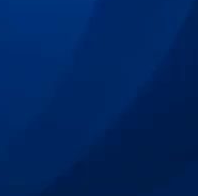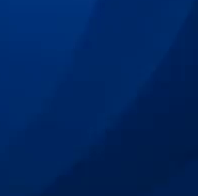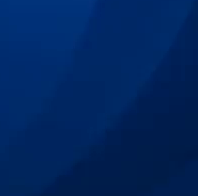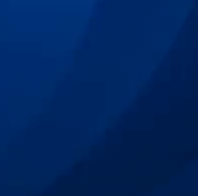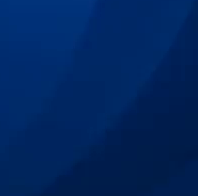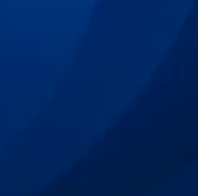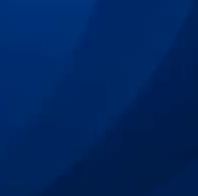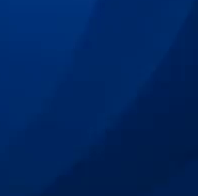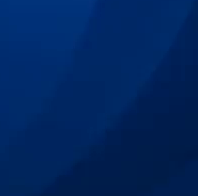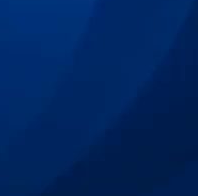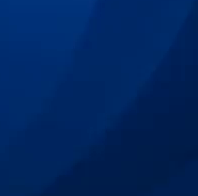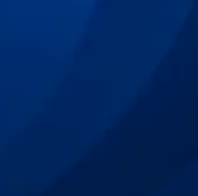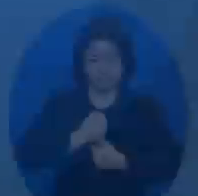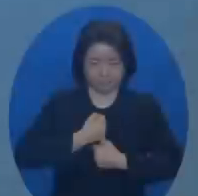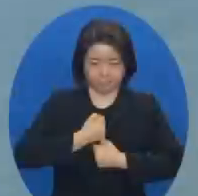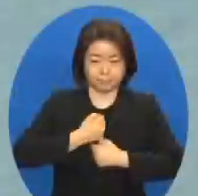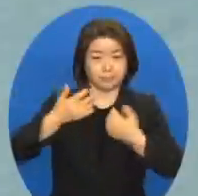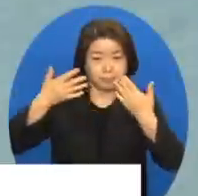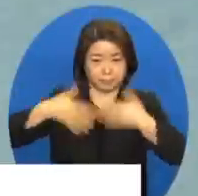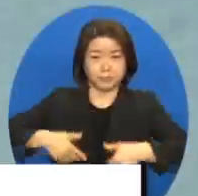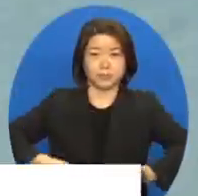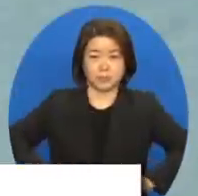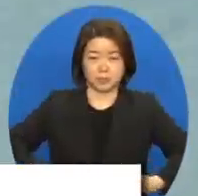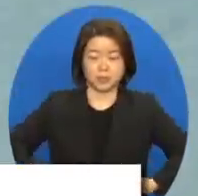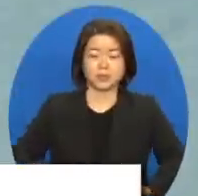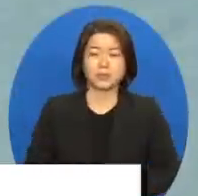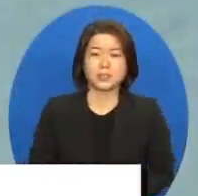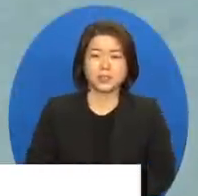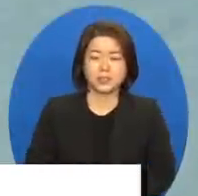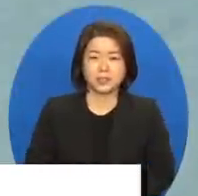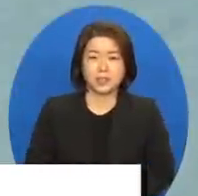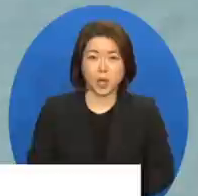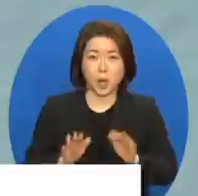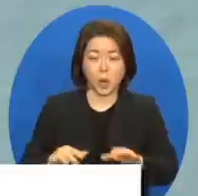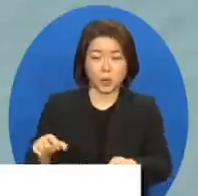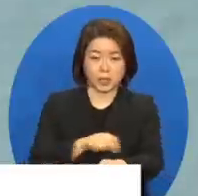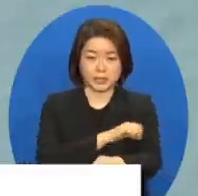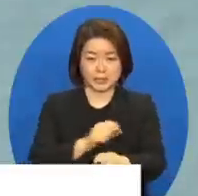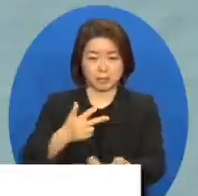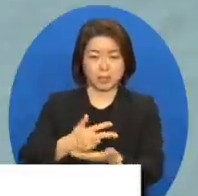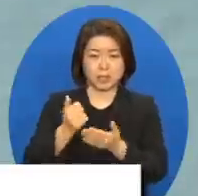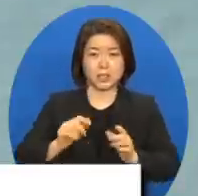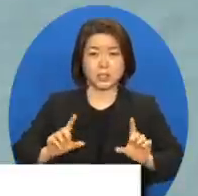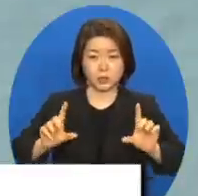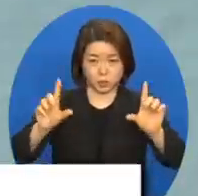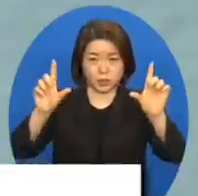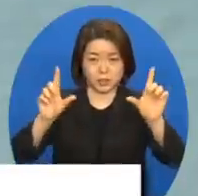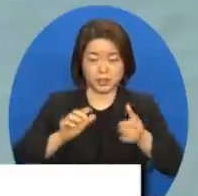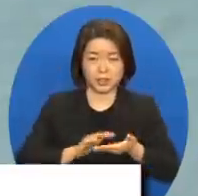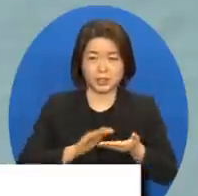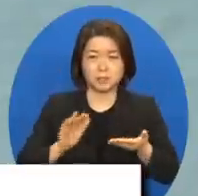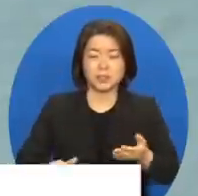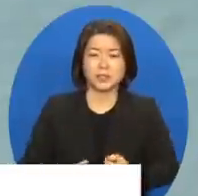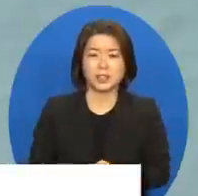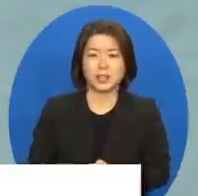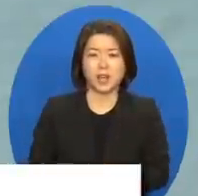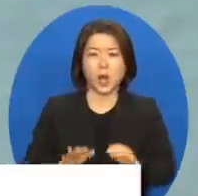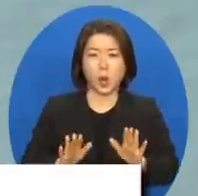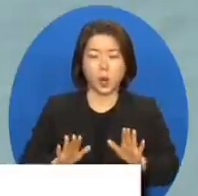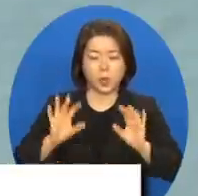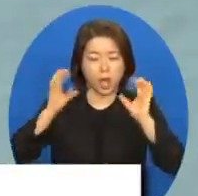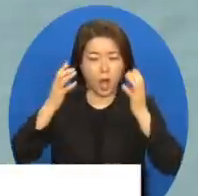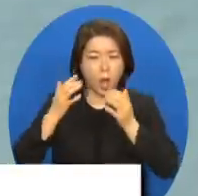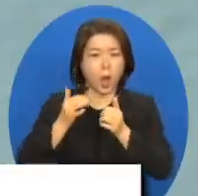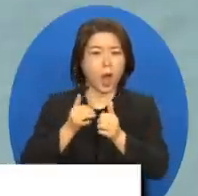자녀를 위하여 울라. 오늘 특별한 주일입니다. 오늘이 어린이들을